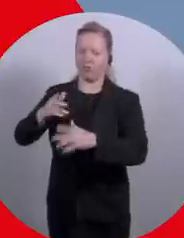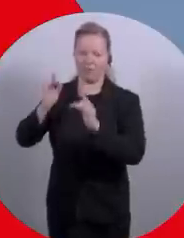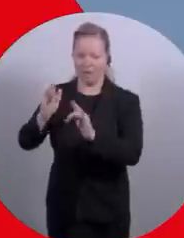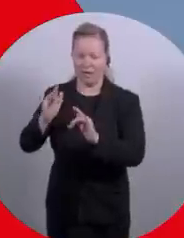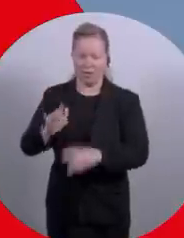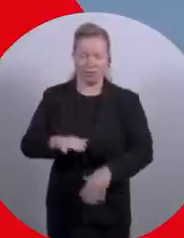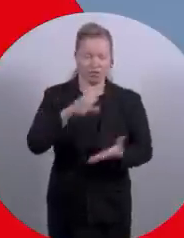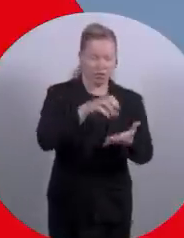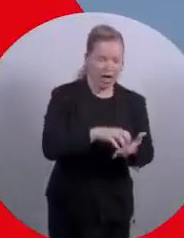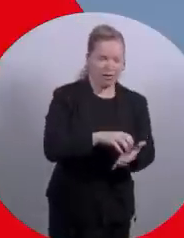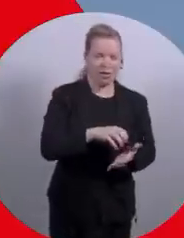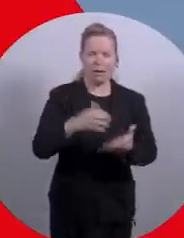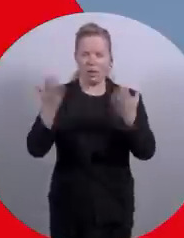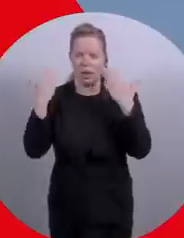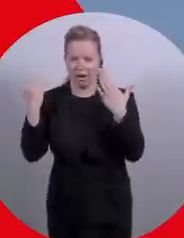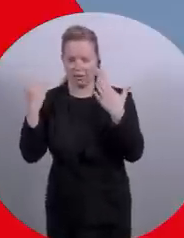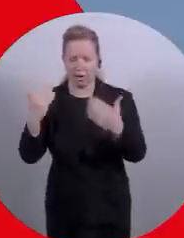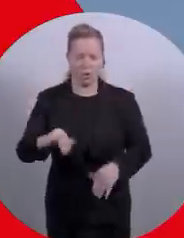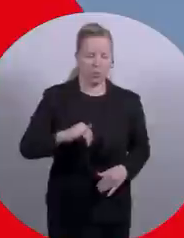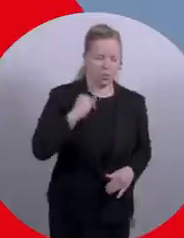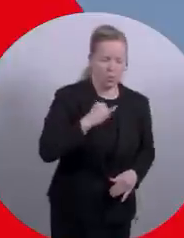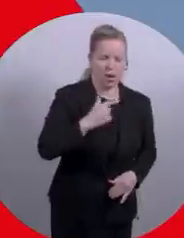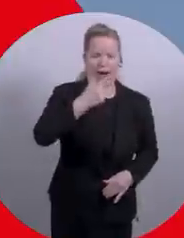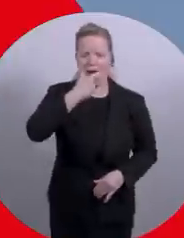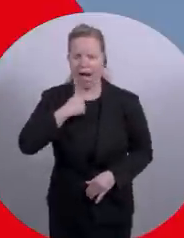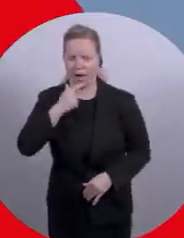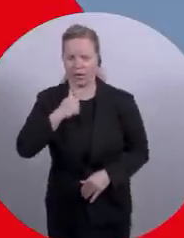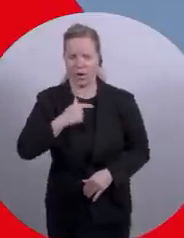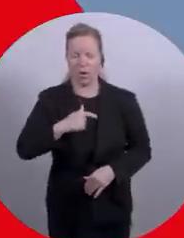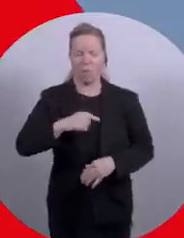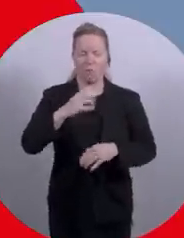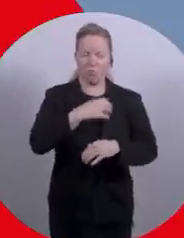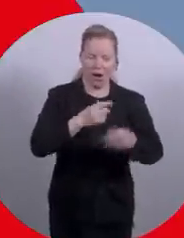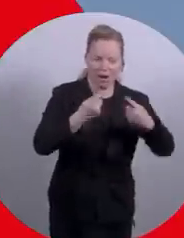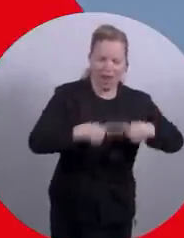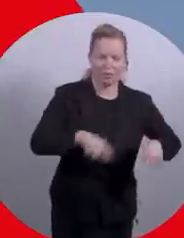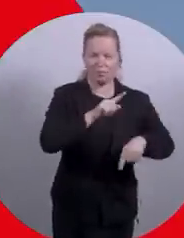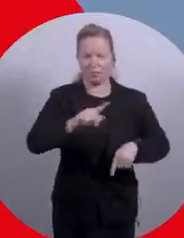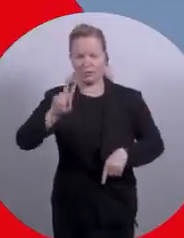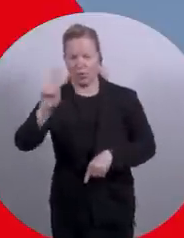jung bis alt von Burgenland bis nach Vorarlberg genauso genossen